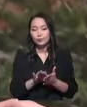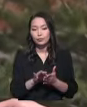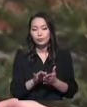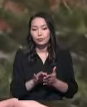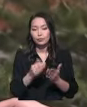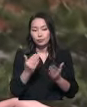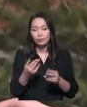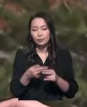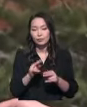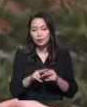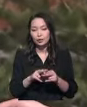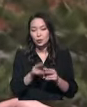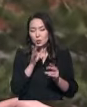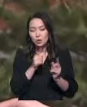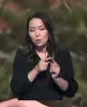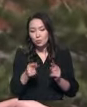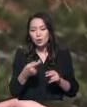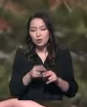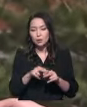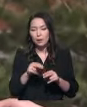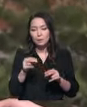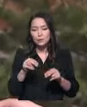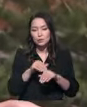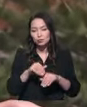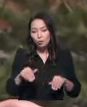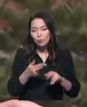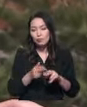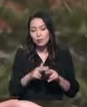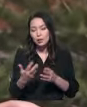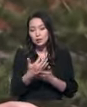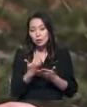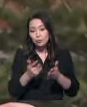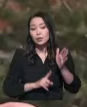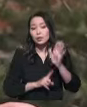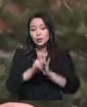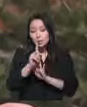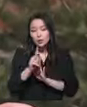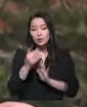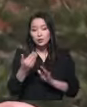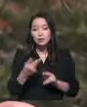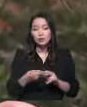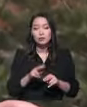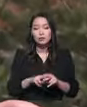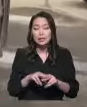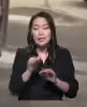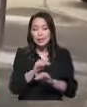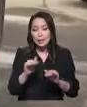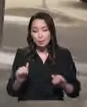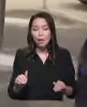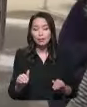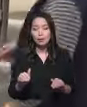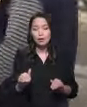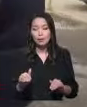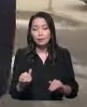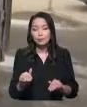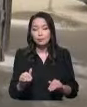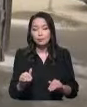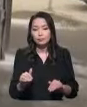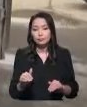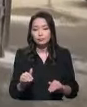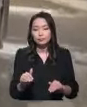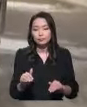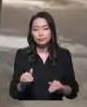уже собралось человек 500 где-то. И вот мы начали, поставили там, окликнулись ребята, которые вот, они